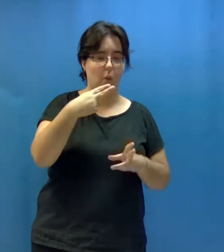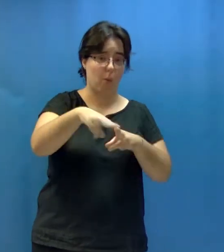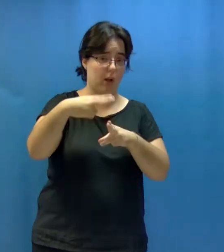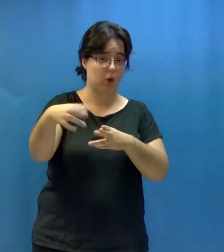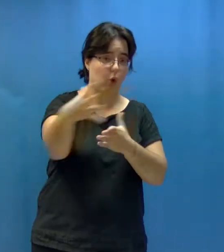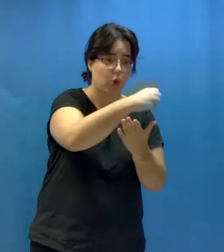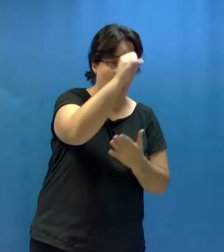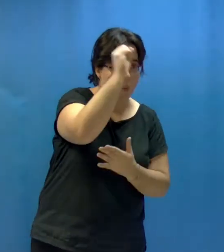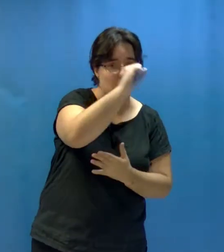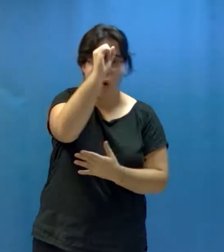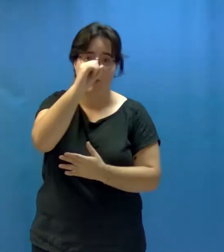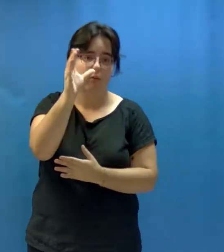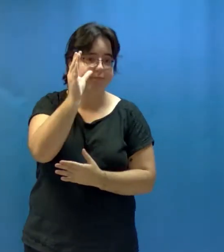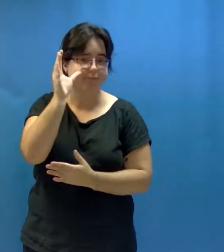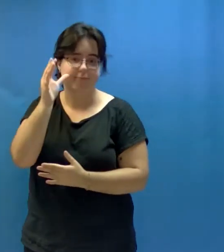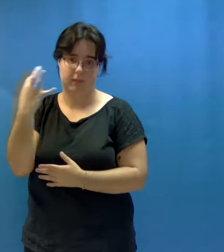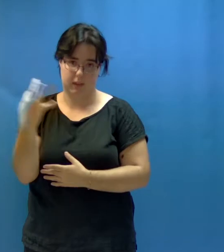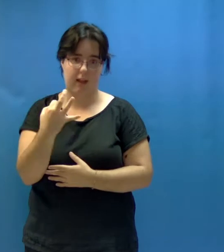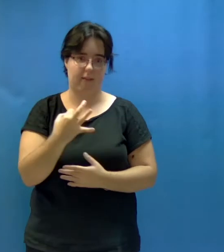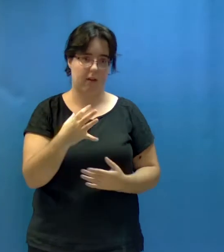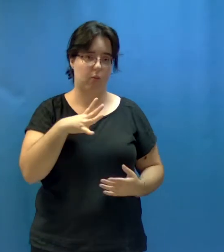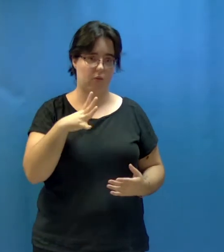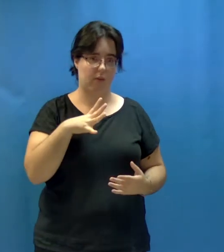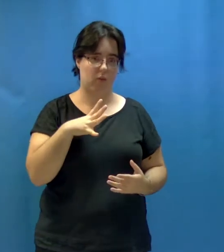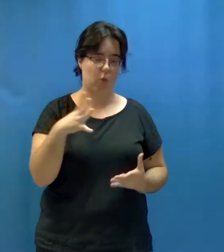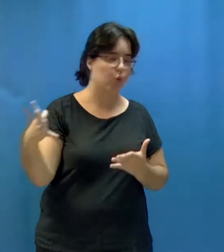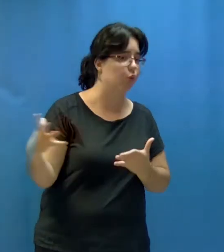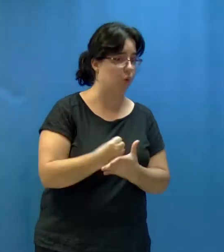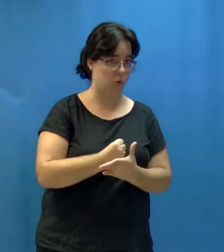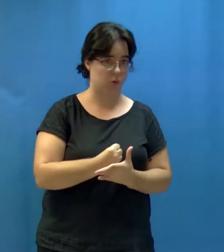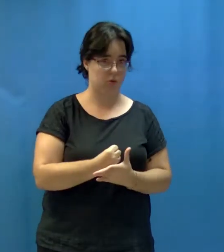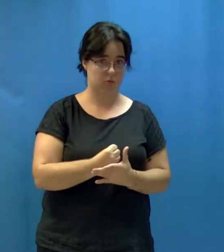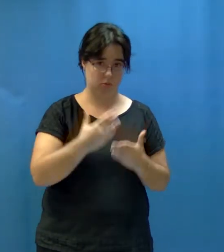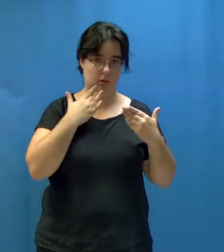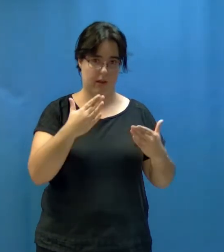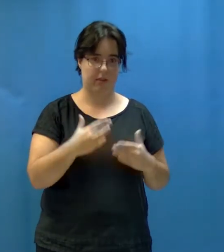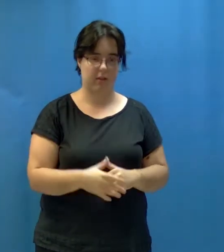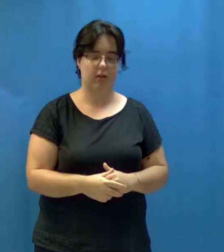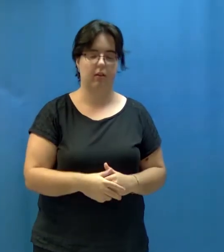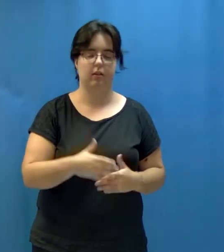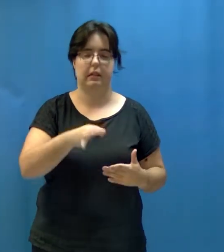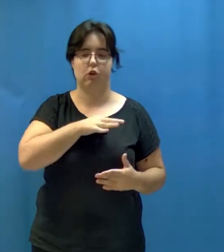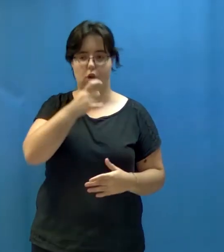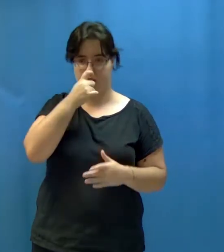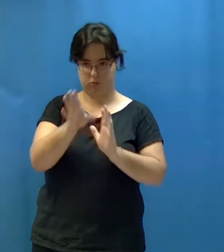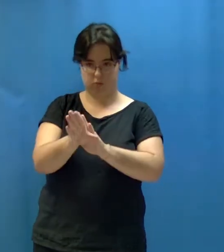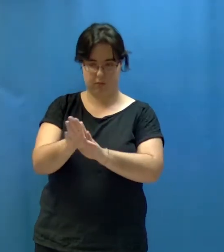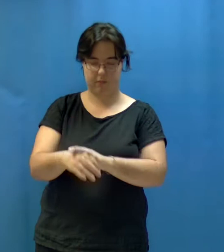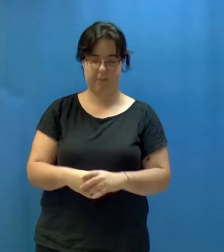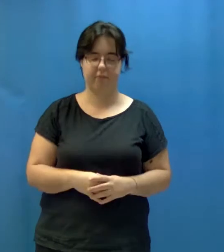los grupos políticos representados en este ayuntamiento. Todos. Gracias. Señor del señor, cuando quiera. Moltes